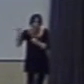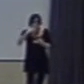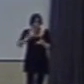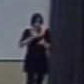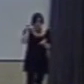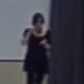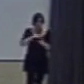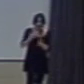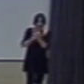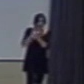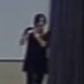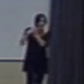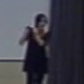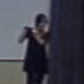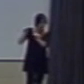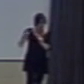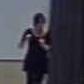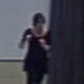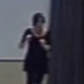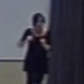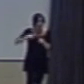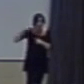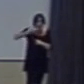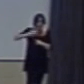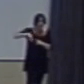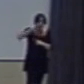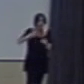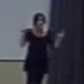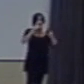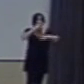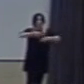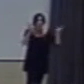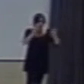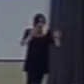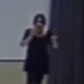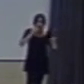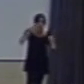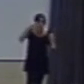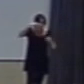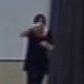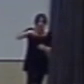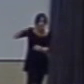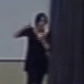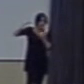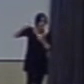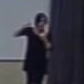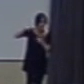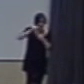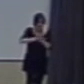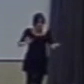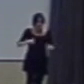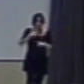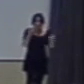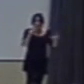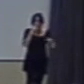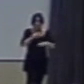O sigui, després, a la seva crònica, a la seva televisió, no sortirà això, sortirà el que ha vist i el que ha deixat de veure. Però això ens transmet, ens dona una idea fantàstica de què